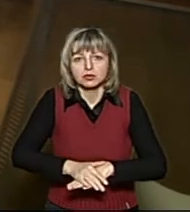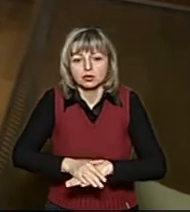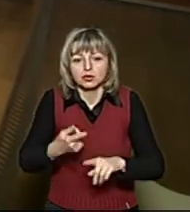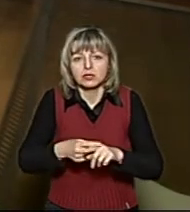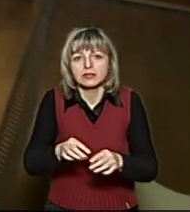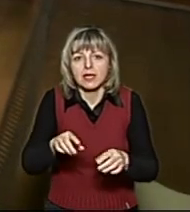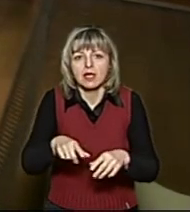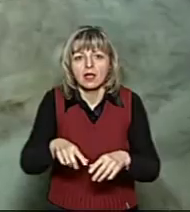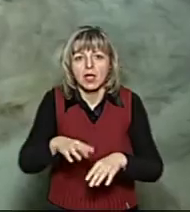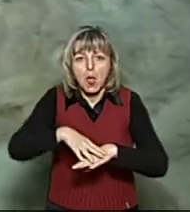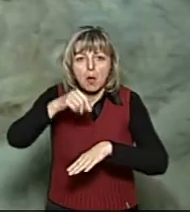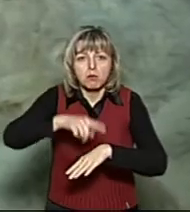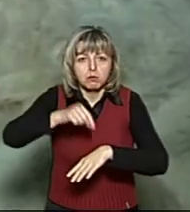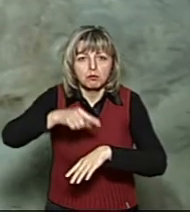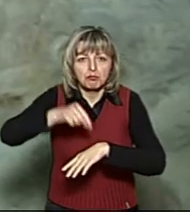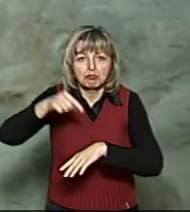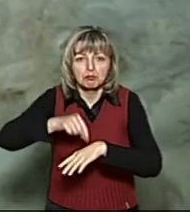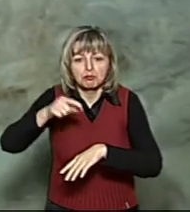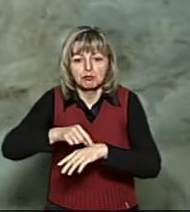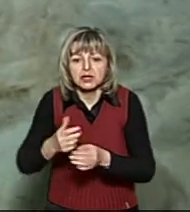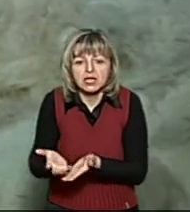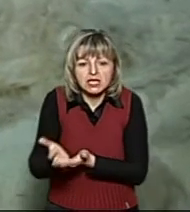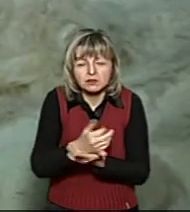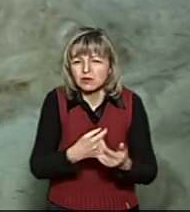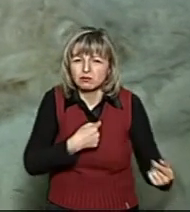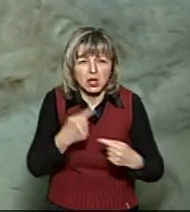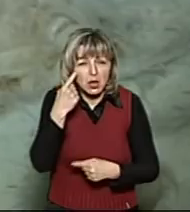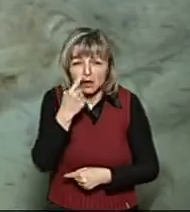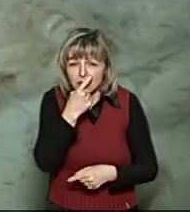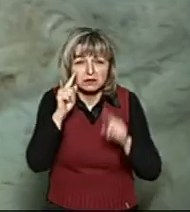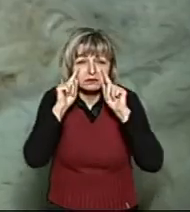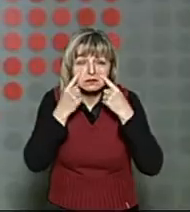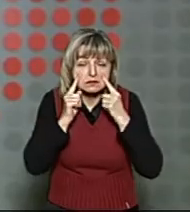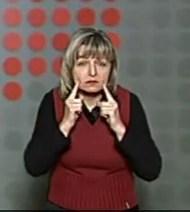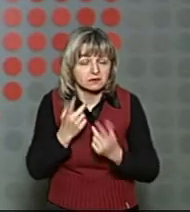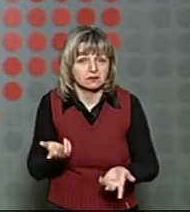пір'я збирати із того, бо дуже роз'їдає і очі, і слізову.